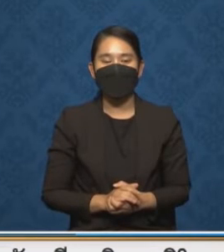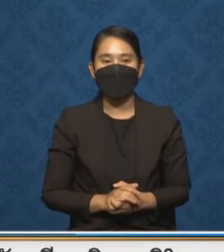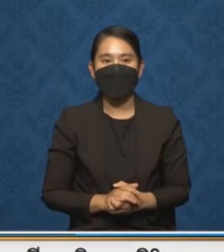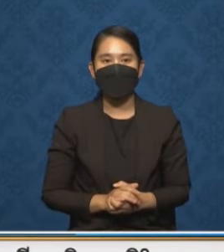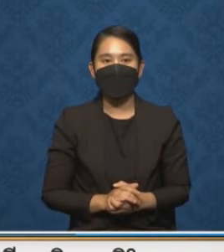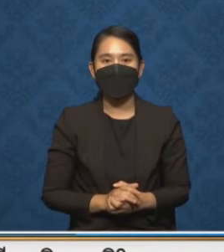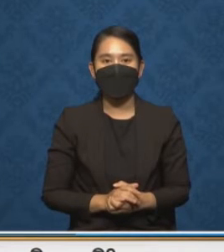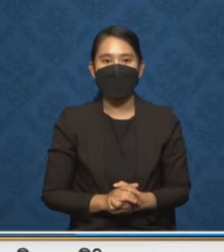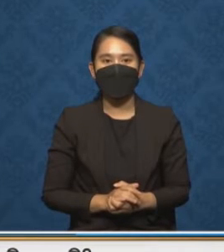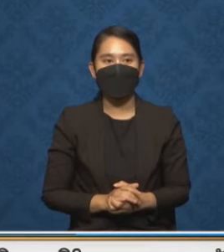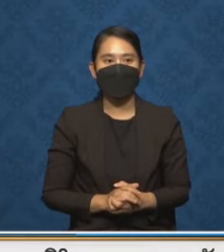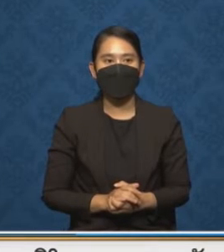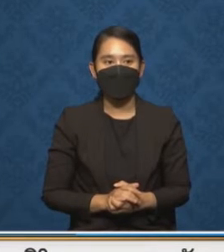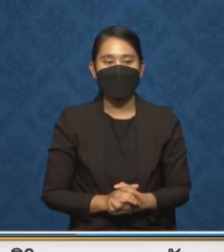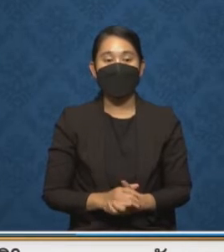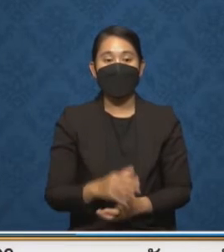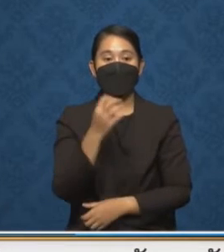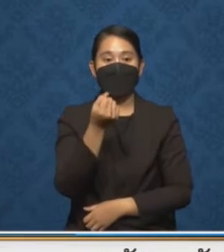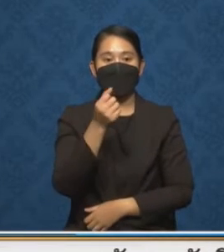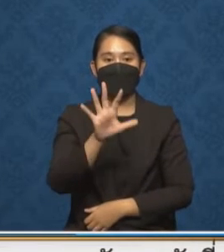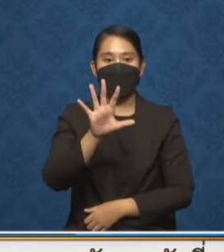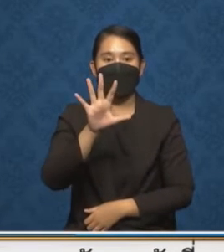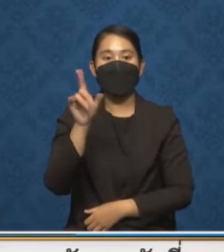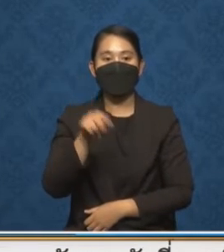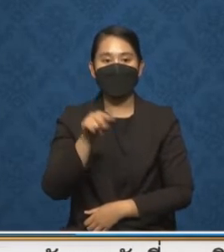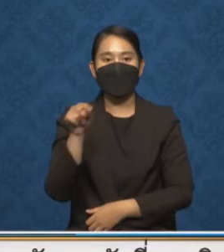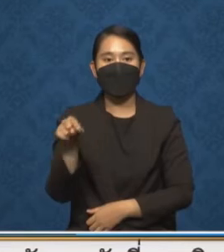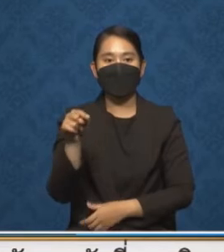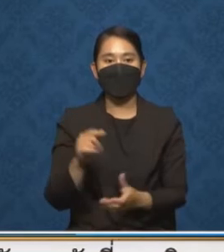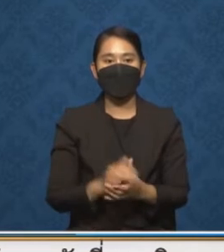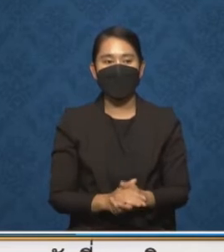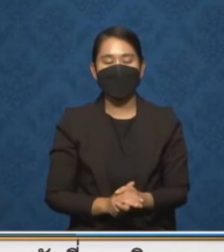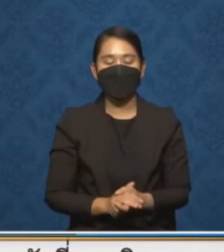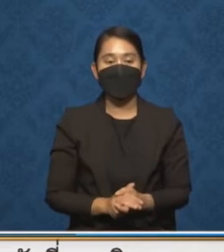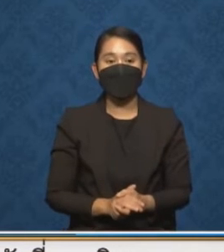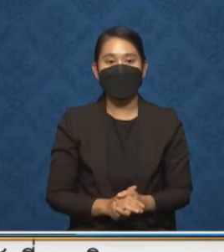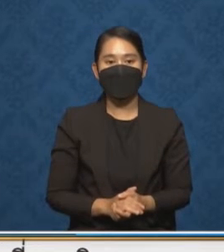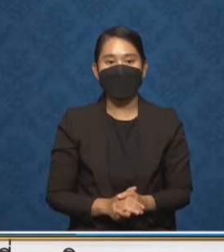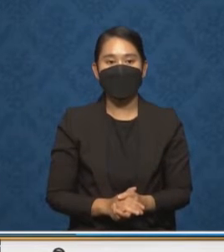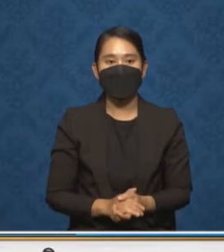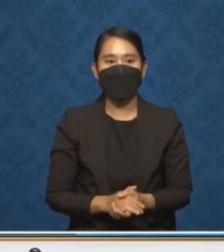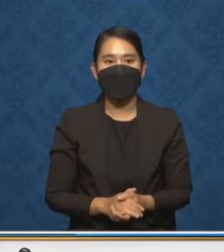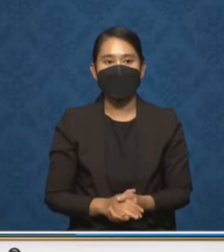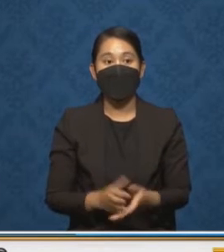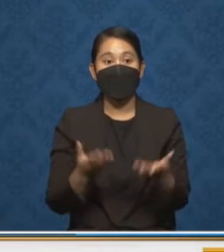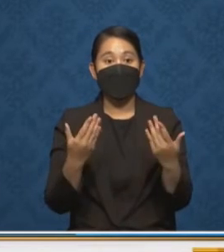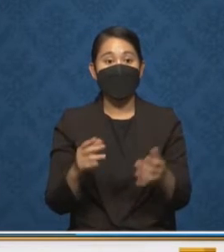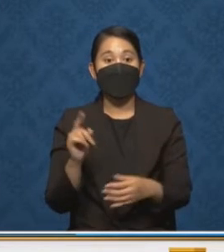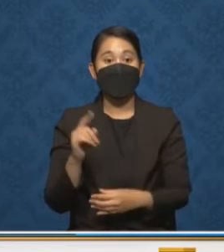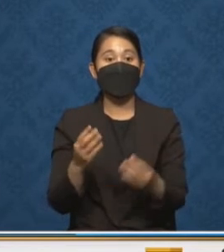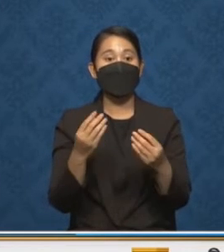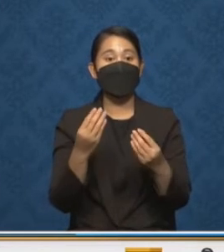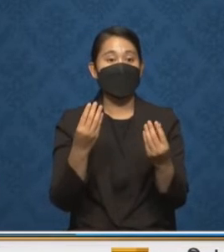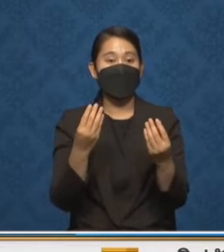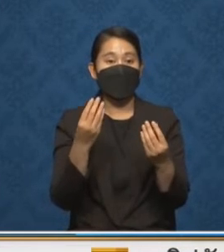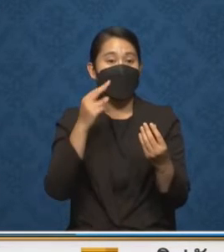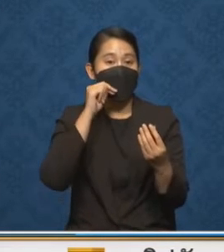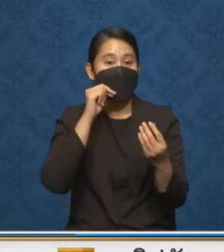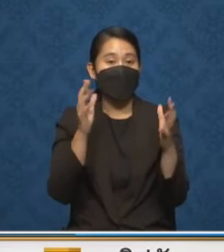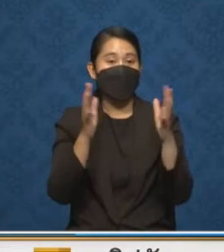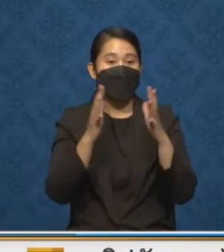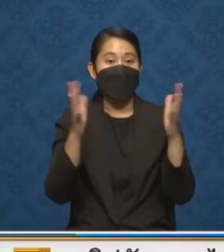เพีงประมาณ 15% ที่เรากำลพดอยู่ใรายงชะบำนี้ขณะที่เรามีน้ำมาศาลอย